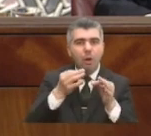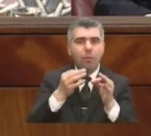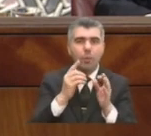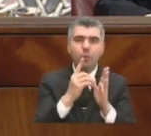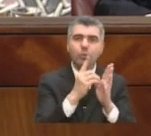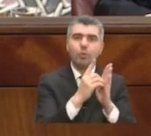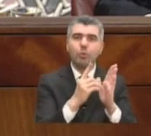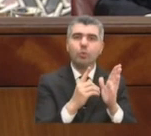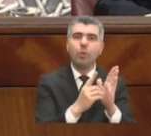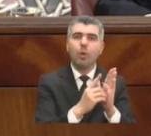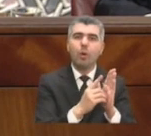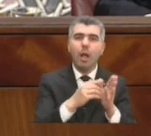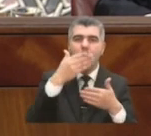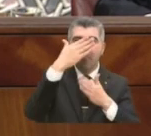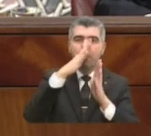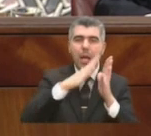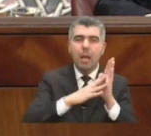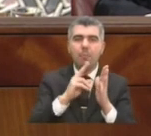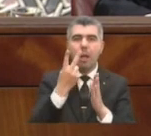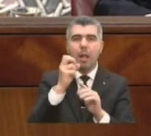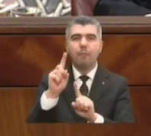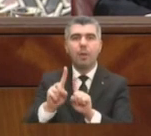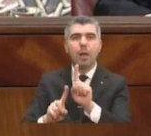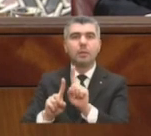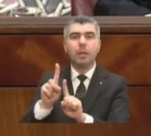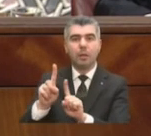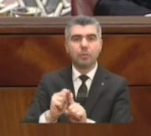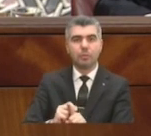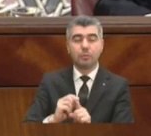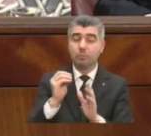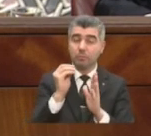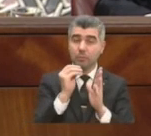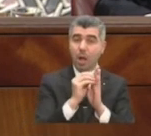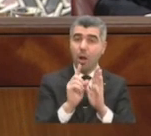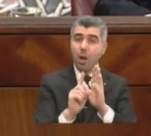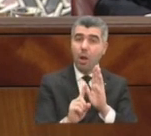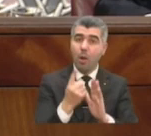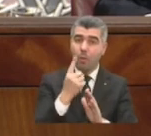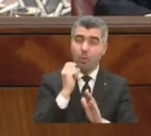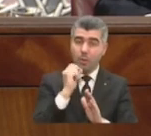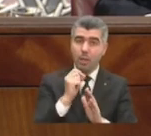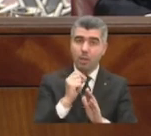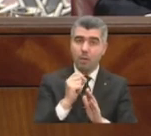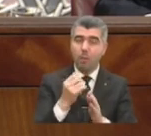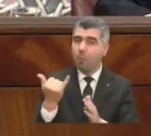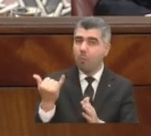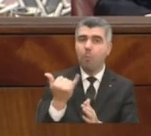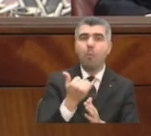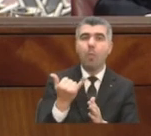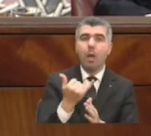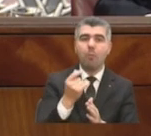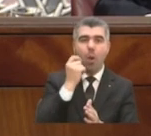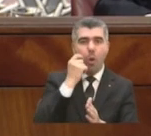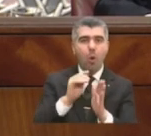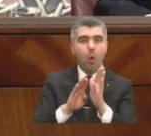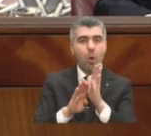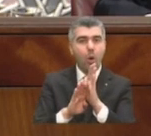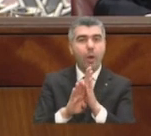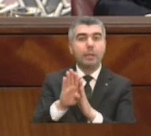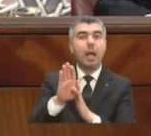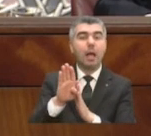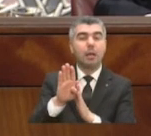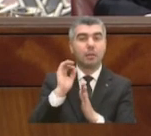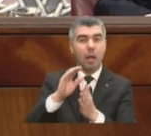دستور المملكه لسنه 2011 وفي مقدمتها حمايه منظومه حقوق الانسان